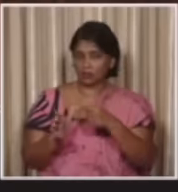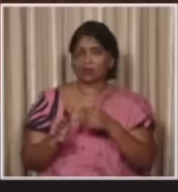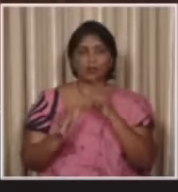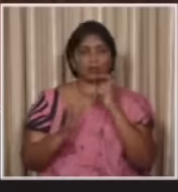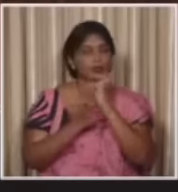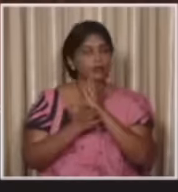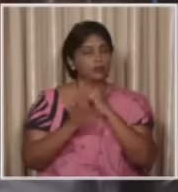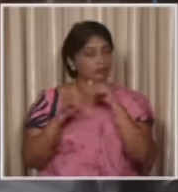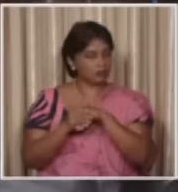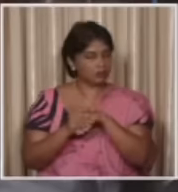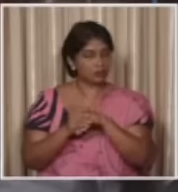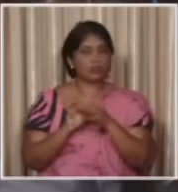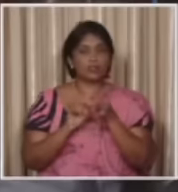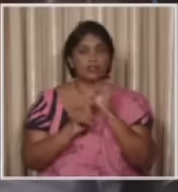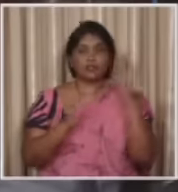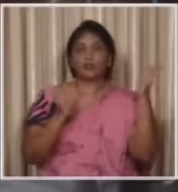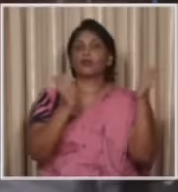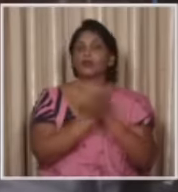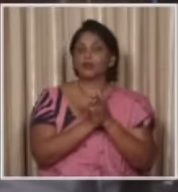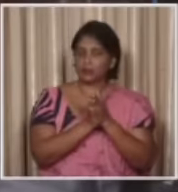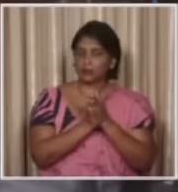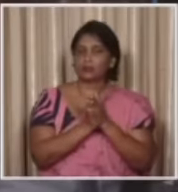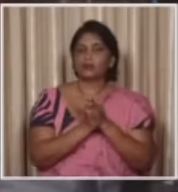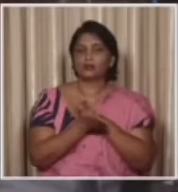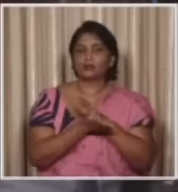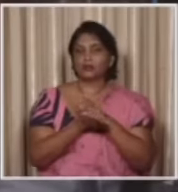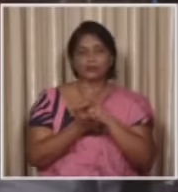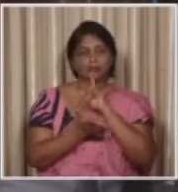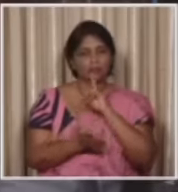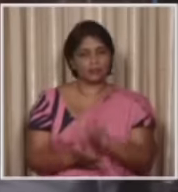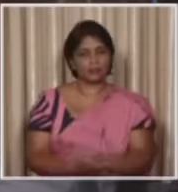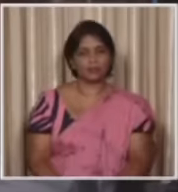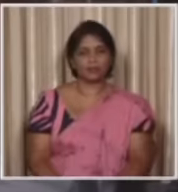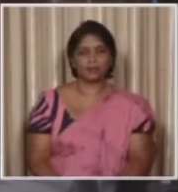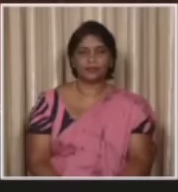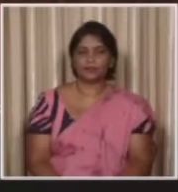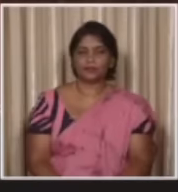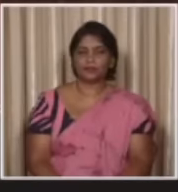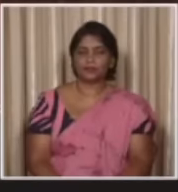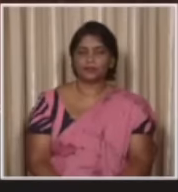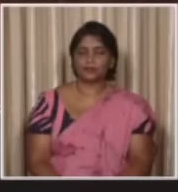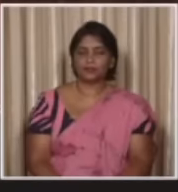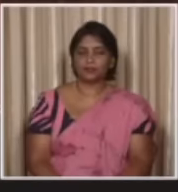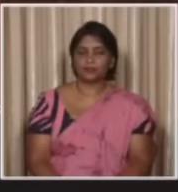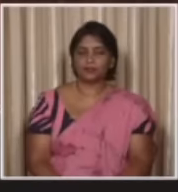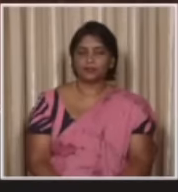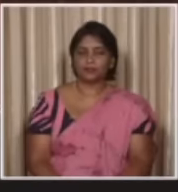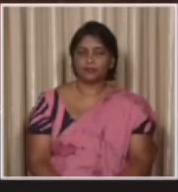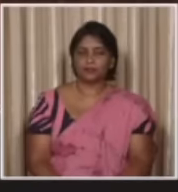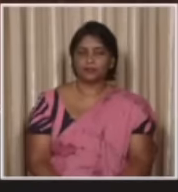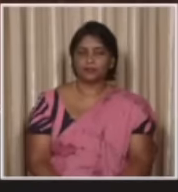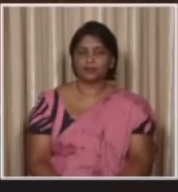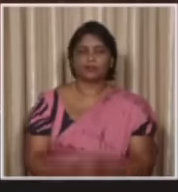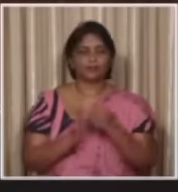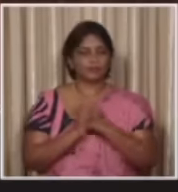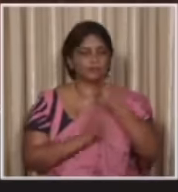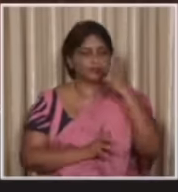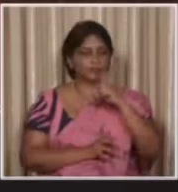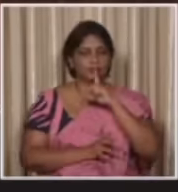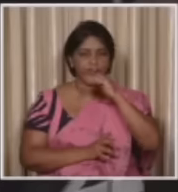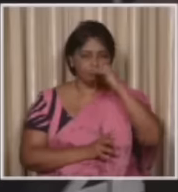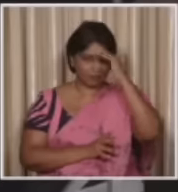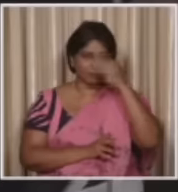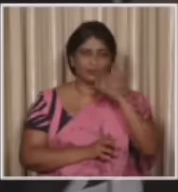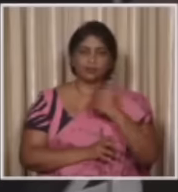ව්‍යවස්ථා සභාව විධායකයේ කොටසක් කියන එක තමයි නිවැරදි කිරීම කරන්නේ. garu niyojya kathanayakathumani